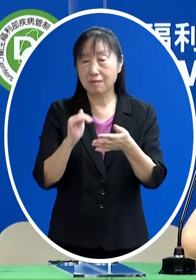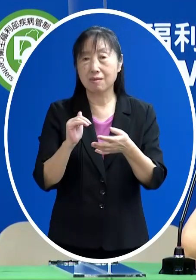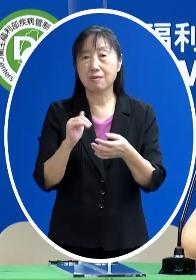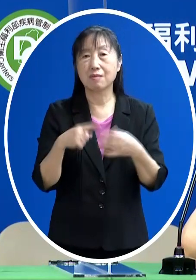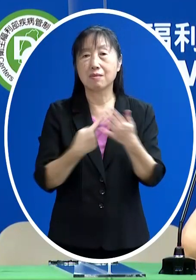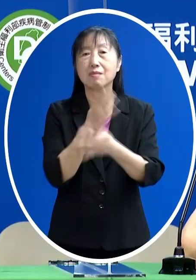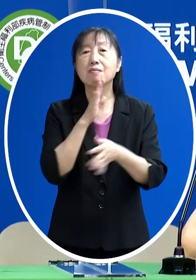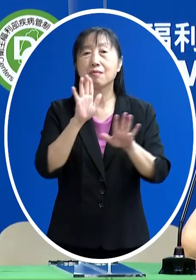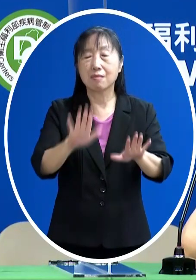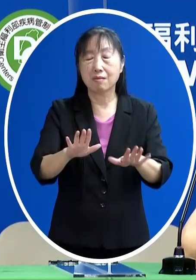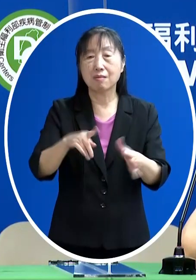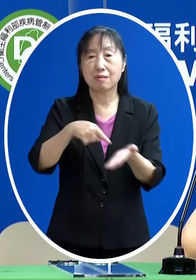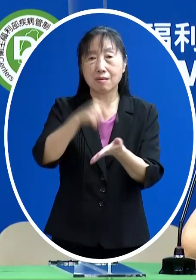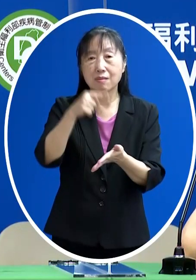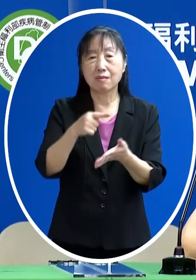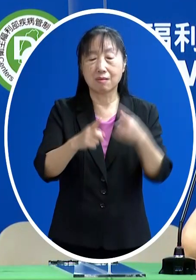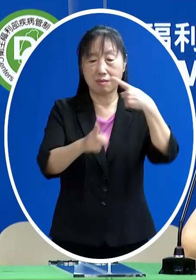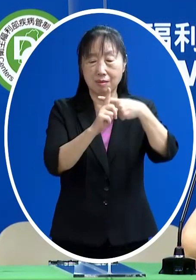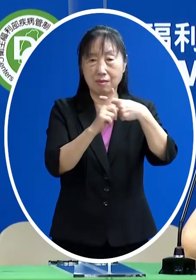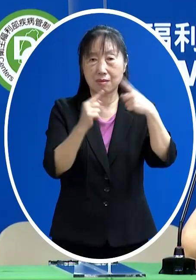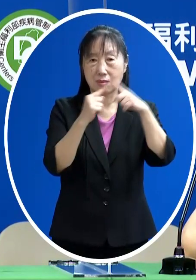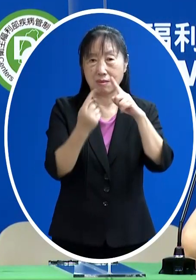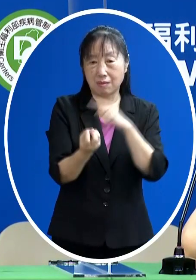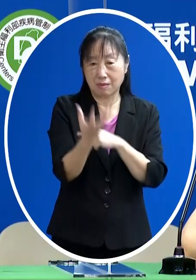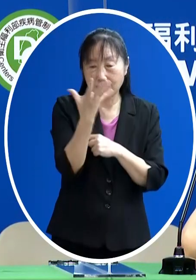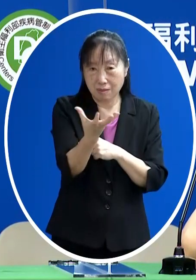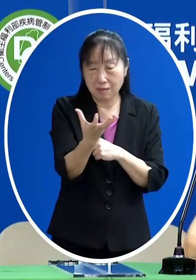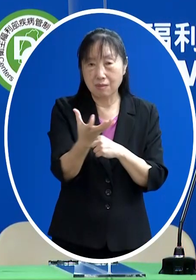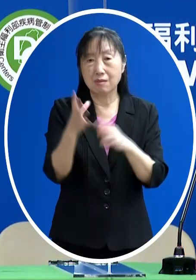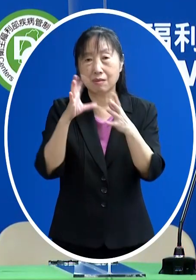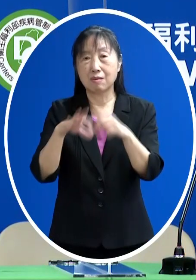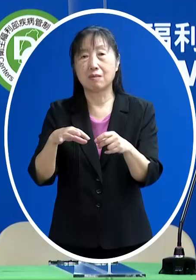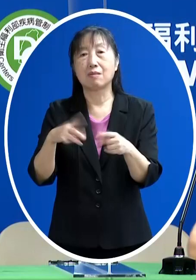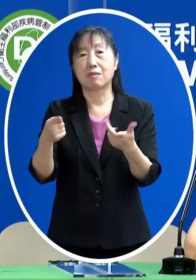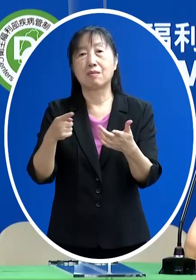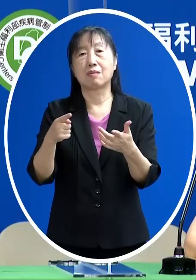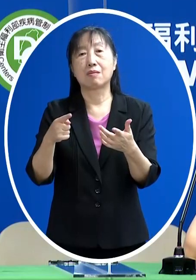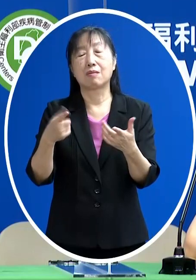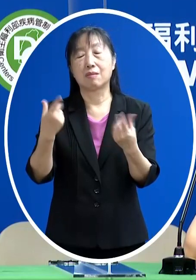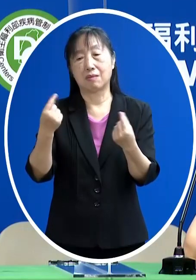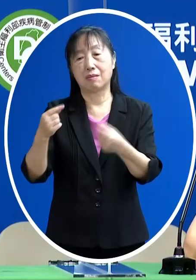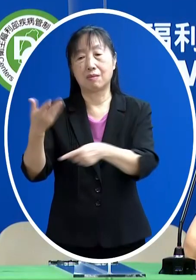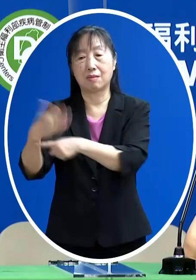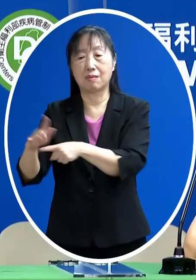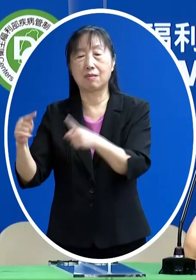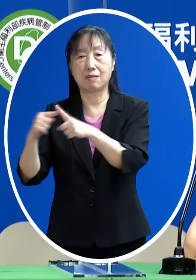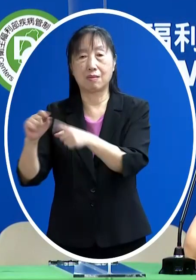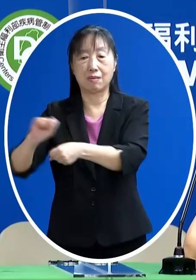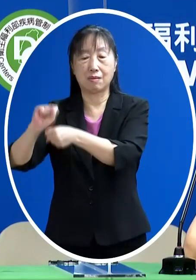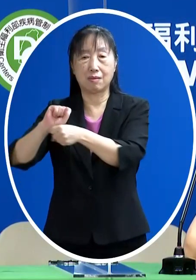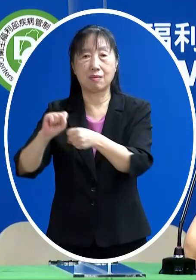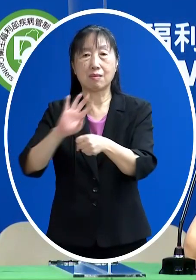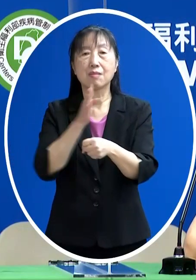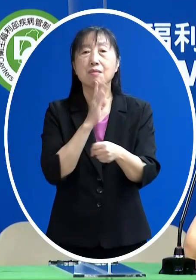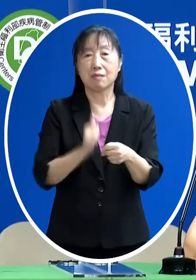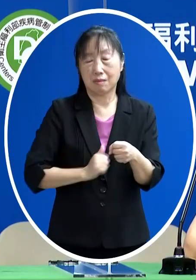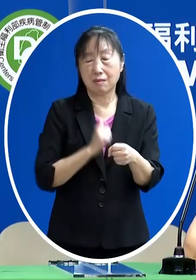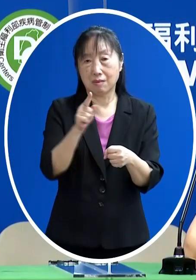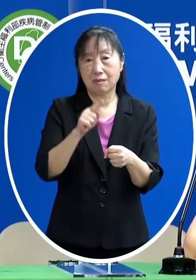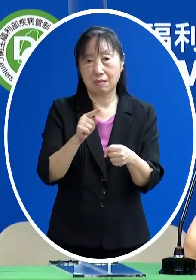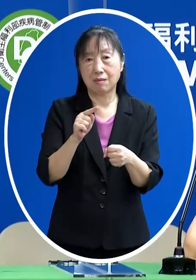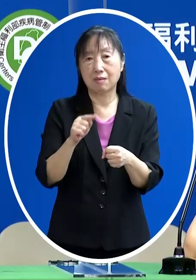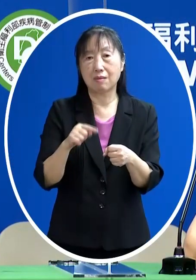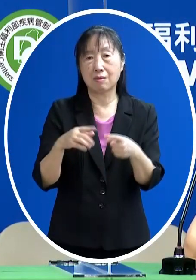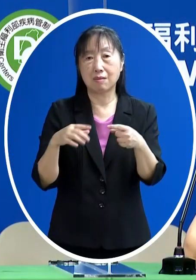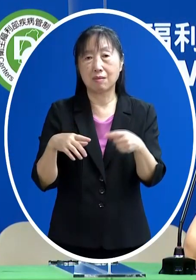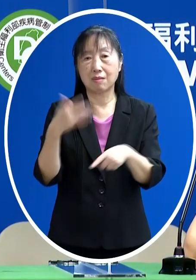因为它这一波的确诊人数实在太多，所以死亡的绝对值当然会这个快速的增加，但是本身的死亡率其实是并没有增